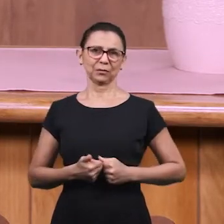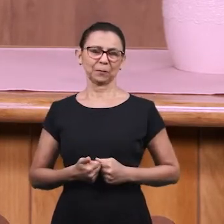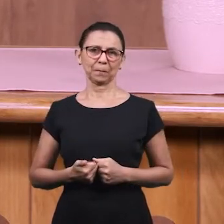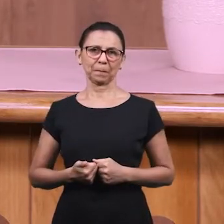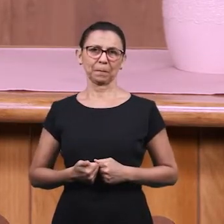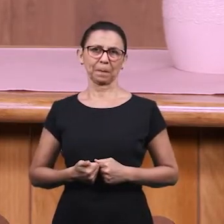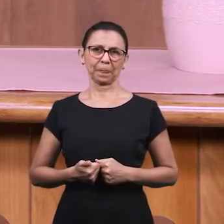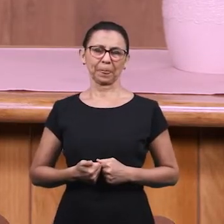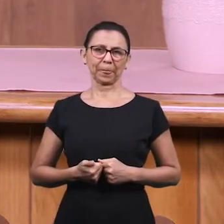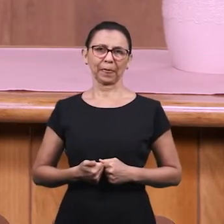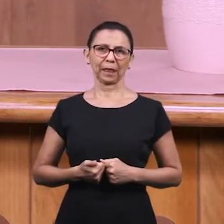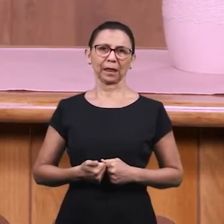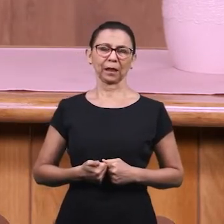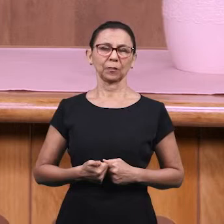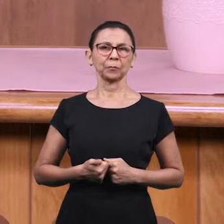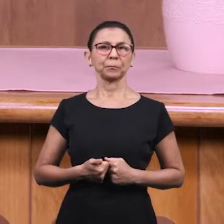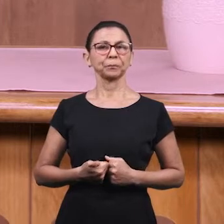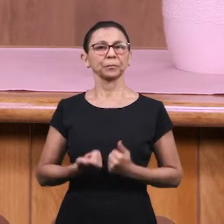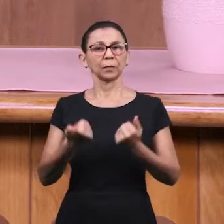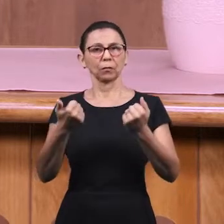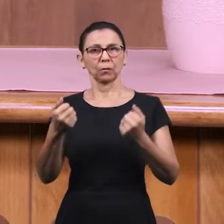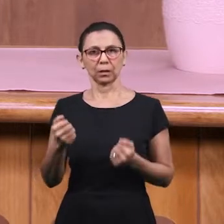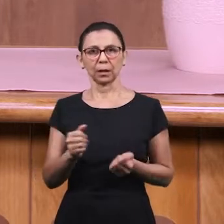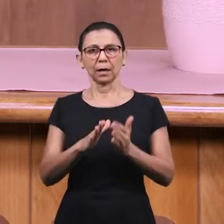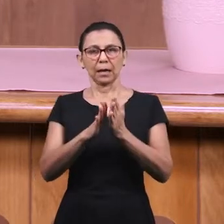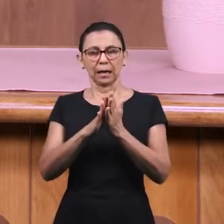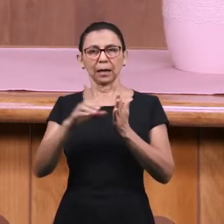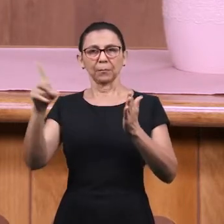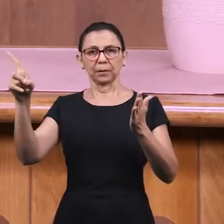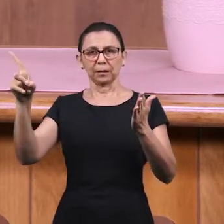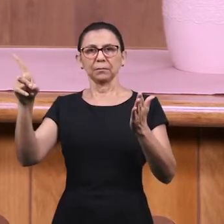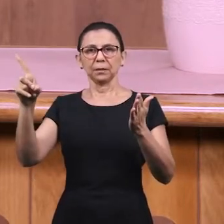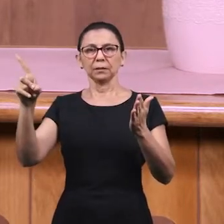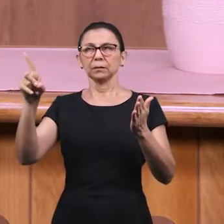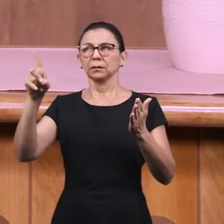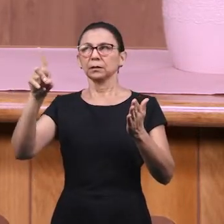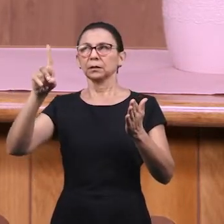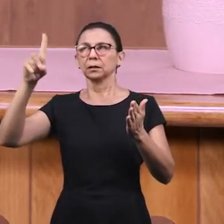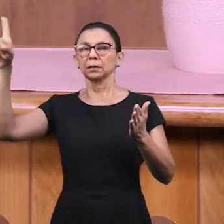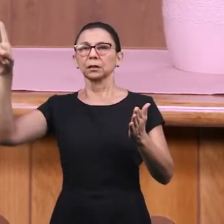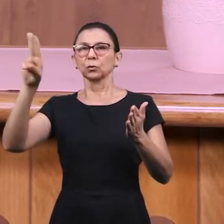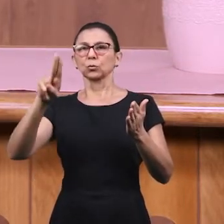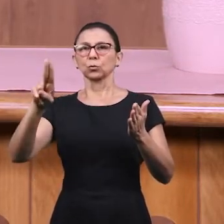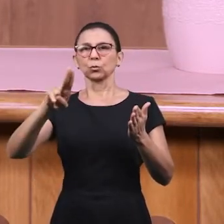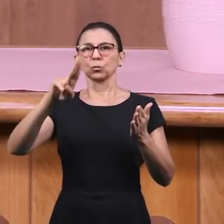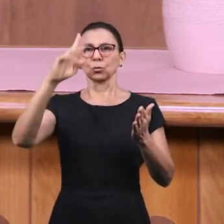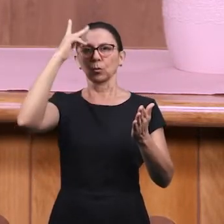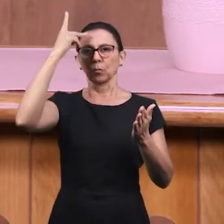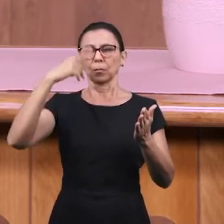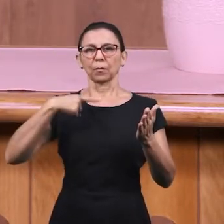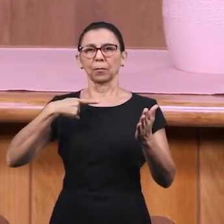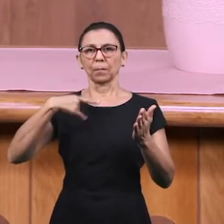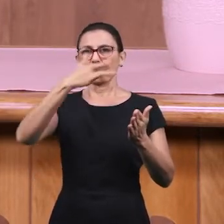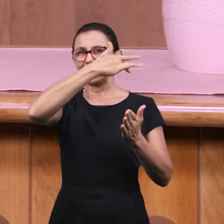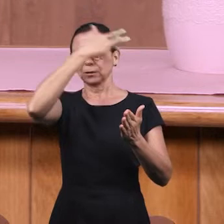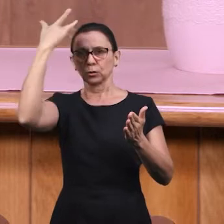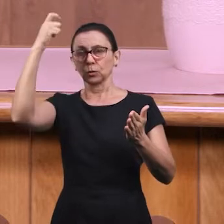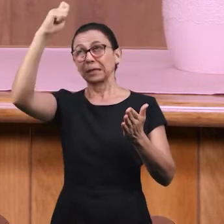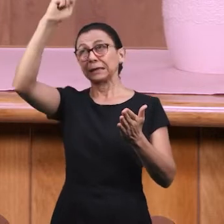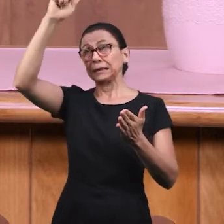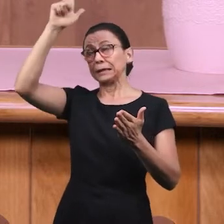Слово, оно богодухновенное, да, у всех есть слово богодухновенное, но когда